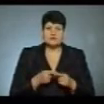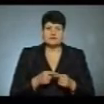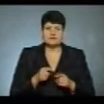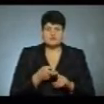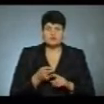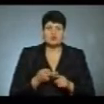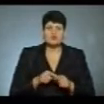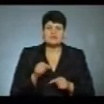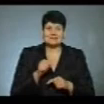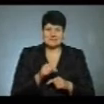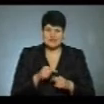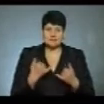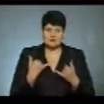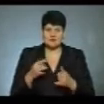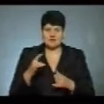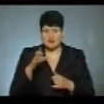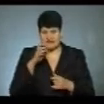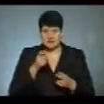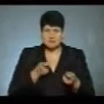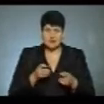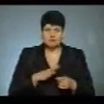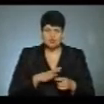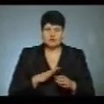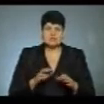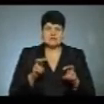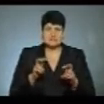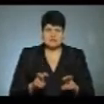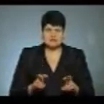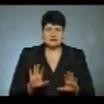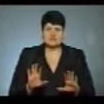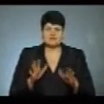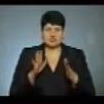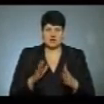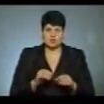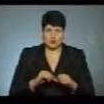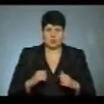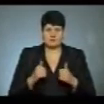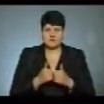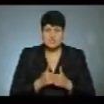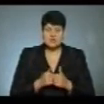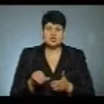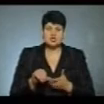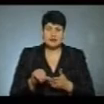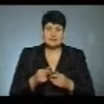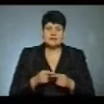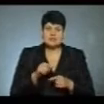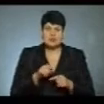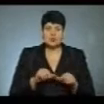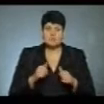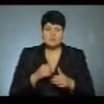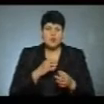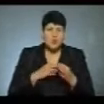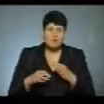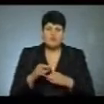місцевій райдержадміністрації відбулося засідання Державної надзвичайної протиепізіотичної комісії. Члени цієї комісії обговорили,